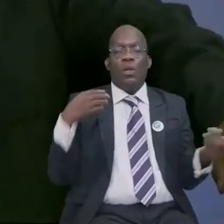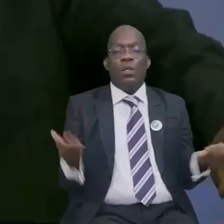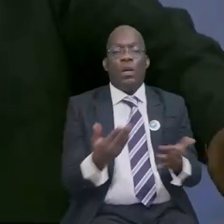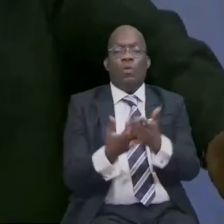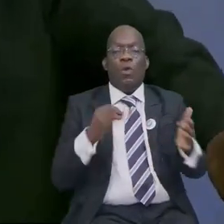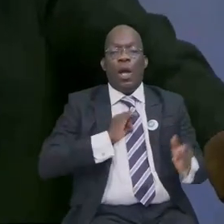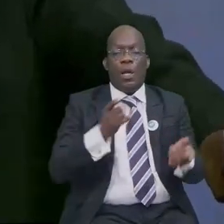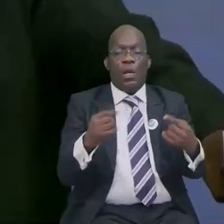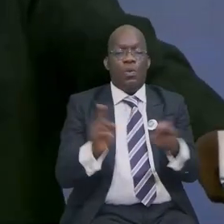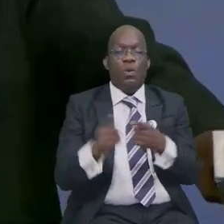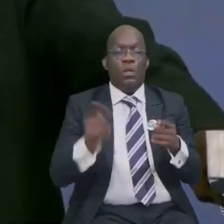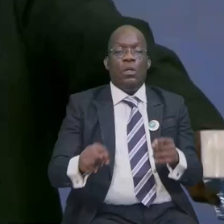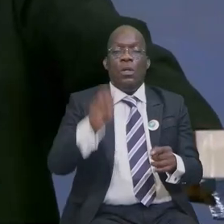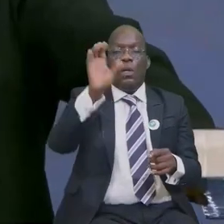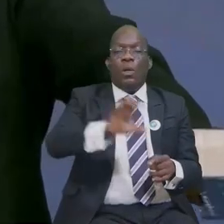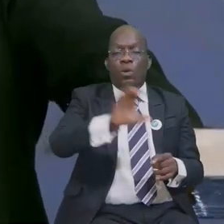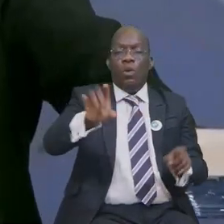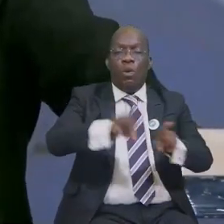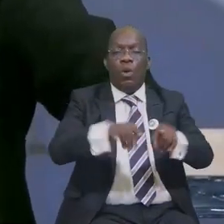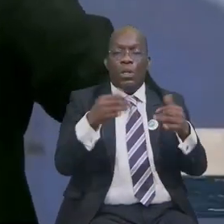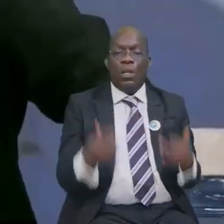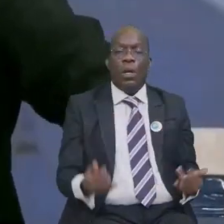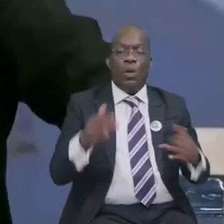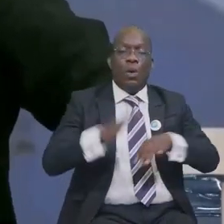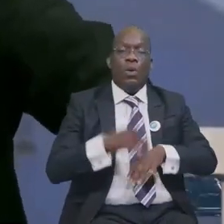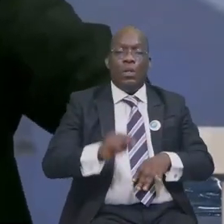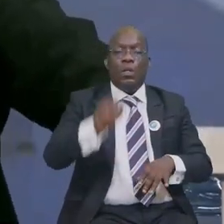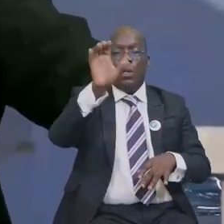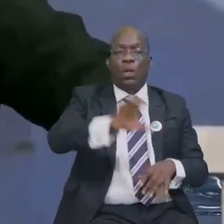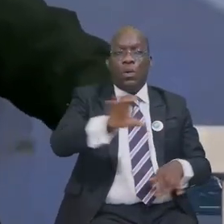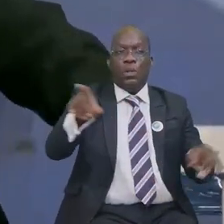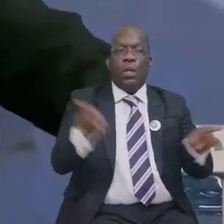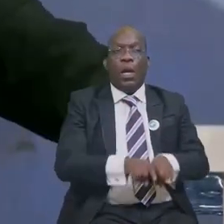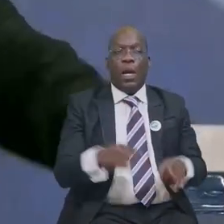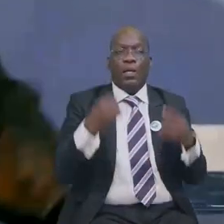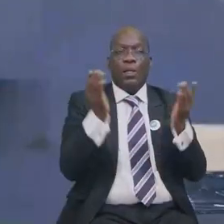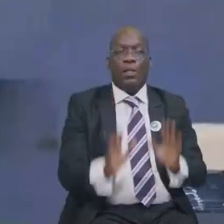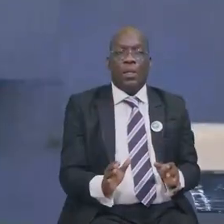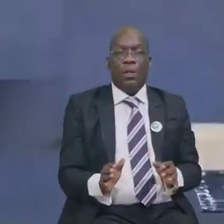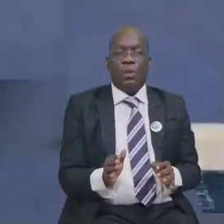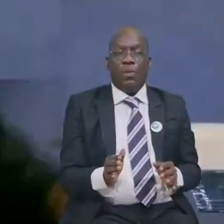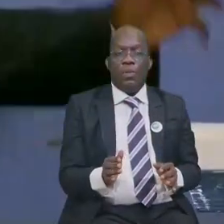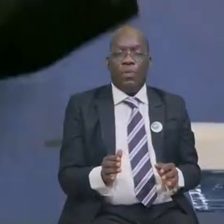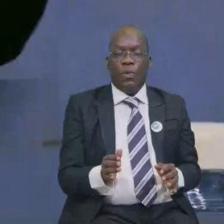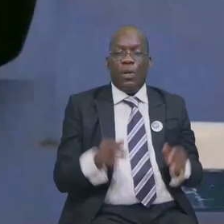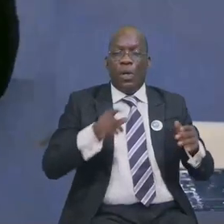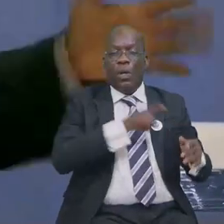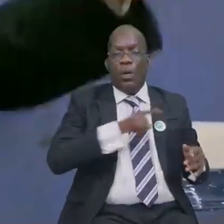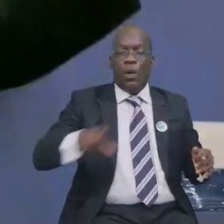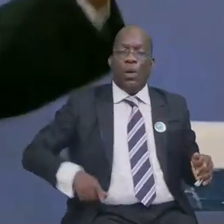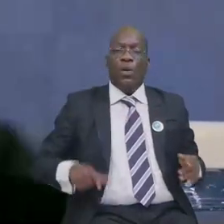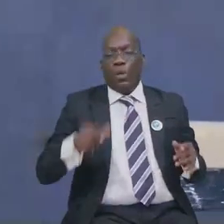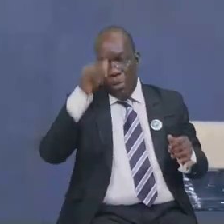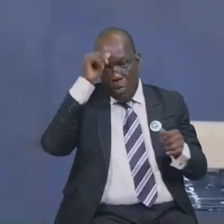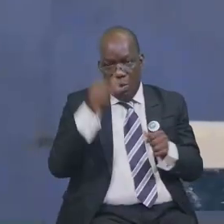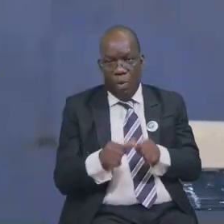mais maintenant sur la croix en tant que pécheur. Pécheur condamné, Seigneur, souviens-toi de moi